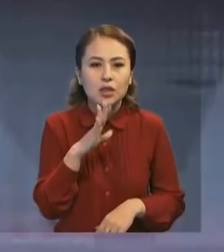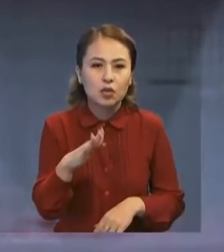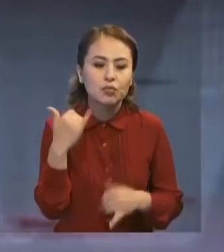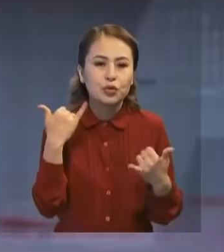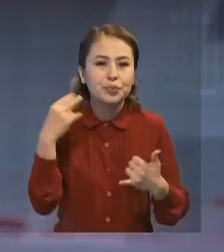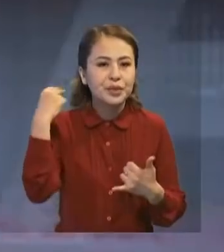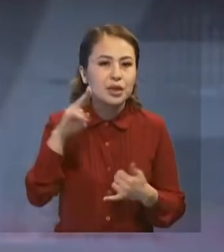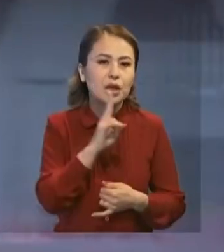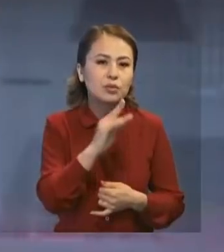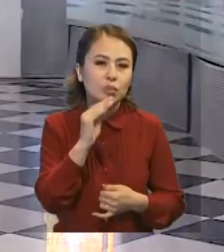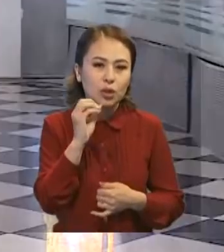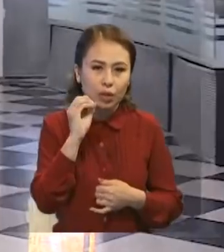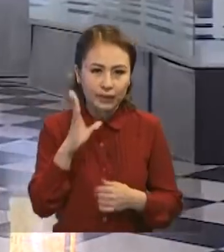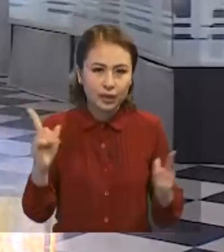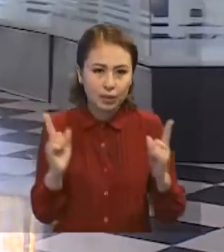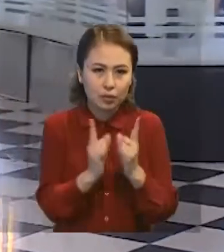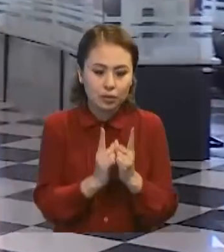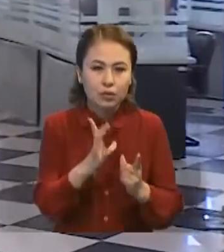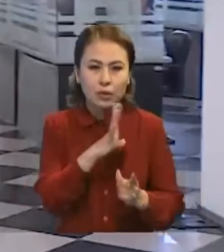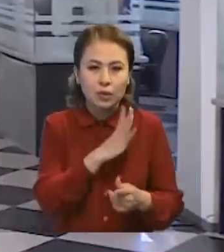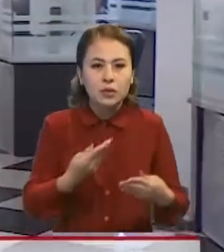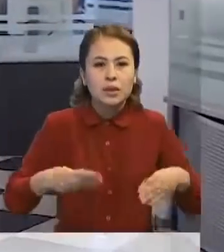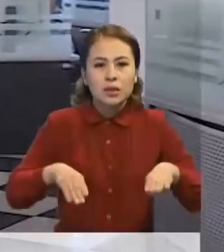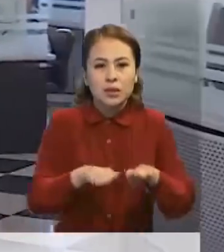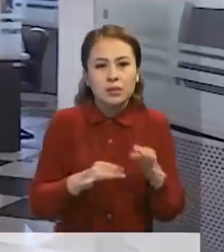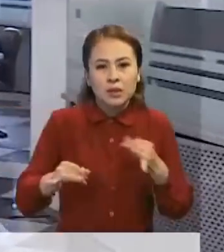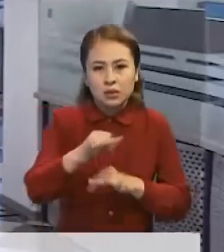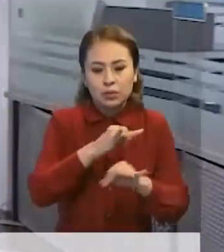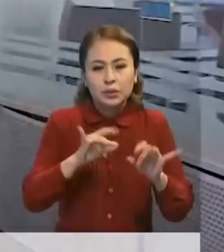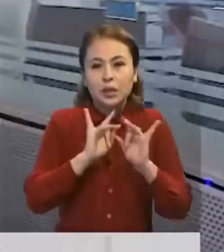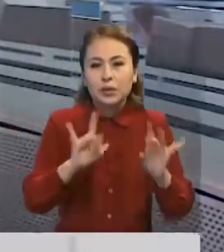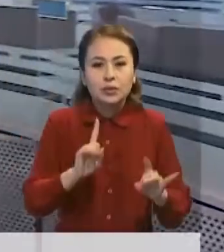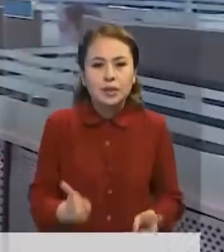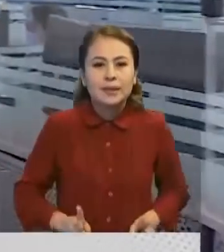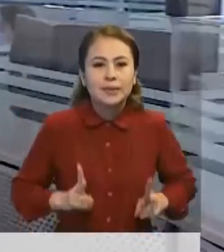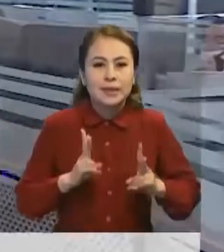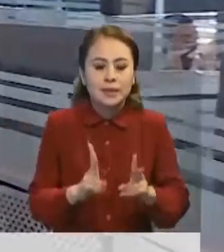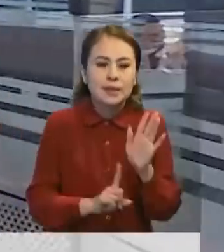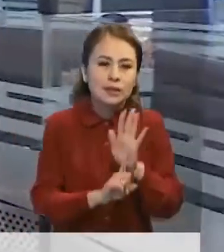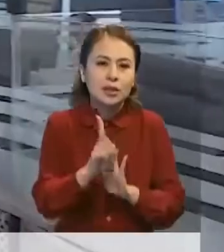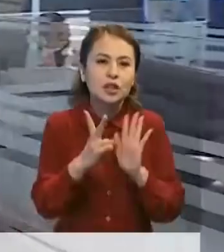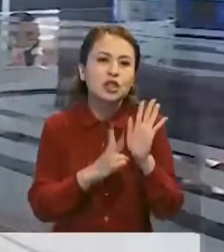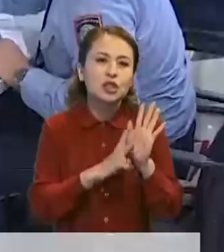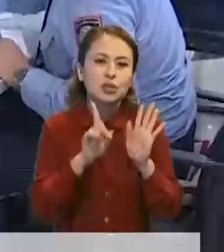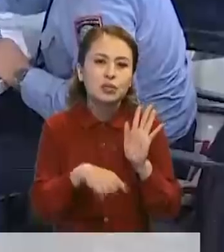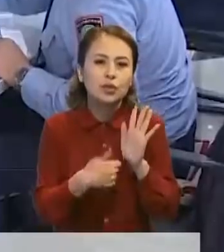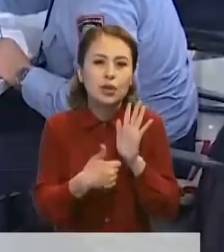Ахметжанов бүгін президент Қасым-Жомарт Тоқаевтың қабылдауында болып осында есеп берді. Оның айтуынша, қылмыстық